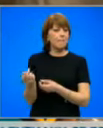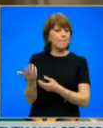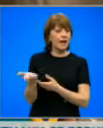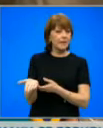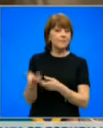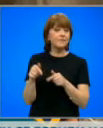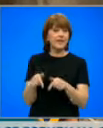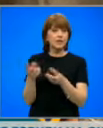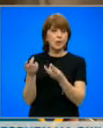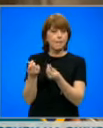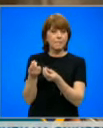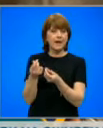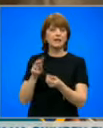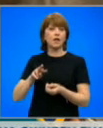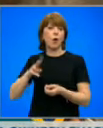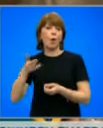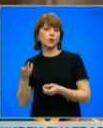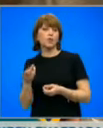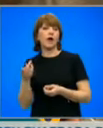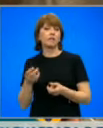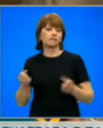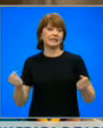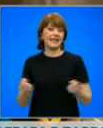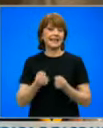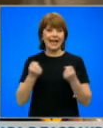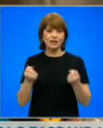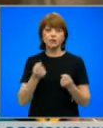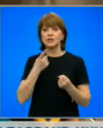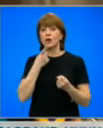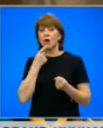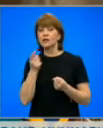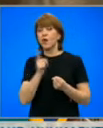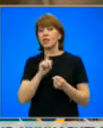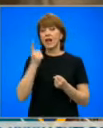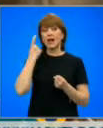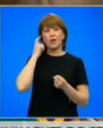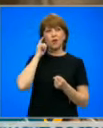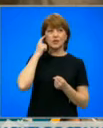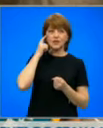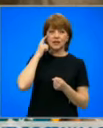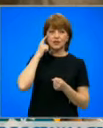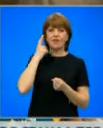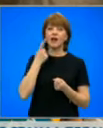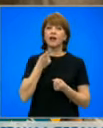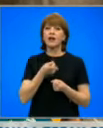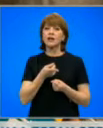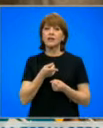че тези пари са от друга конкретна дейност, за което съвсем не означава, че не са